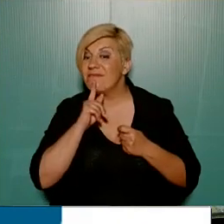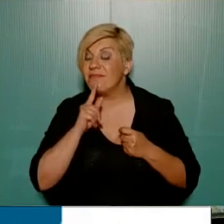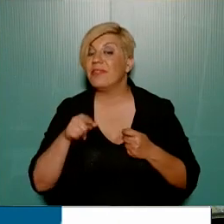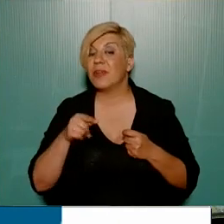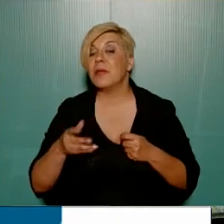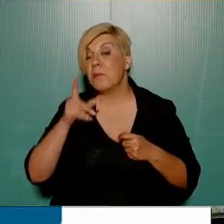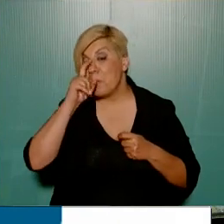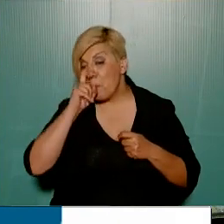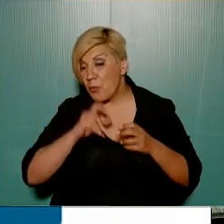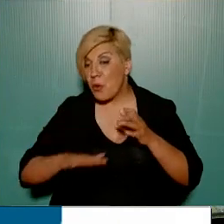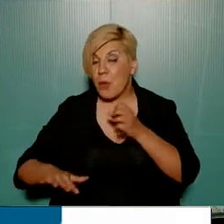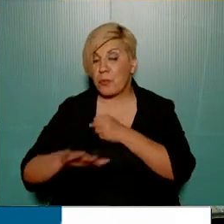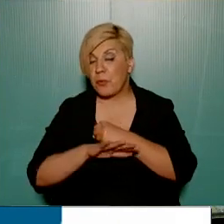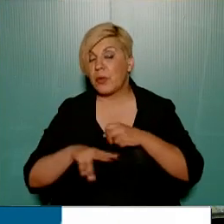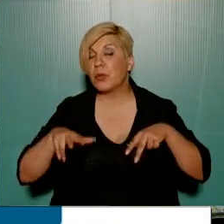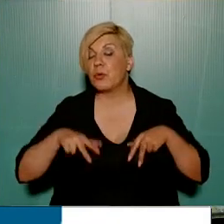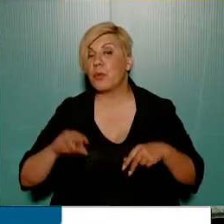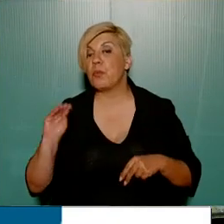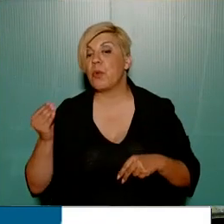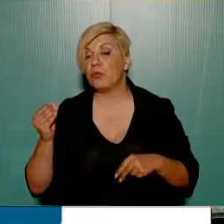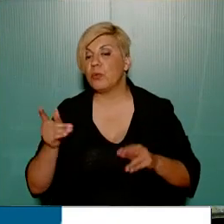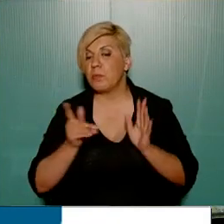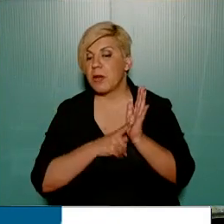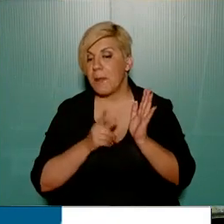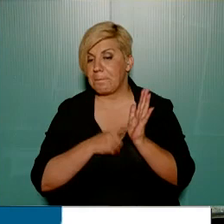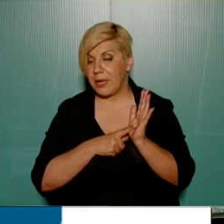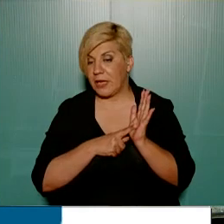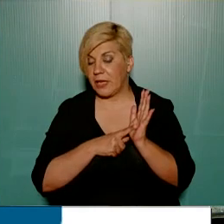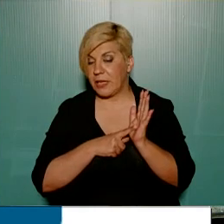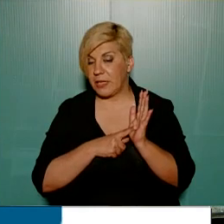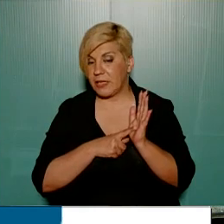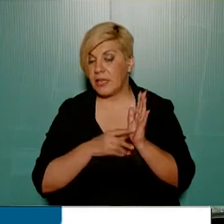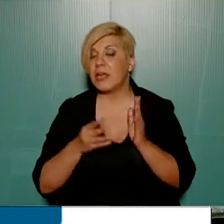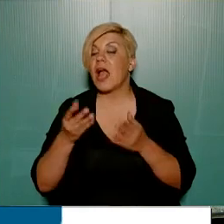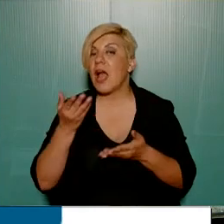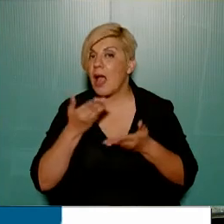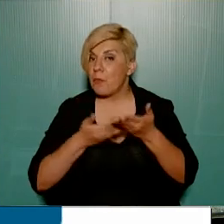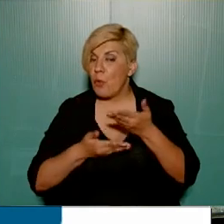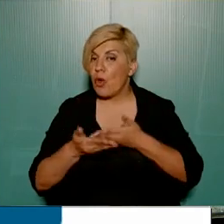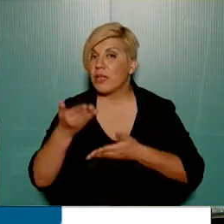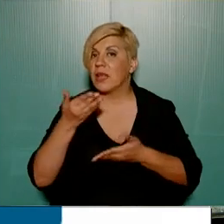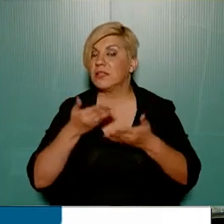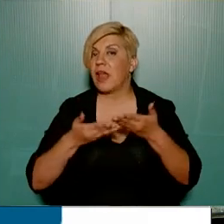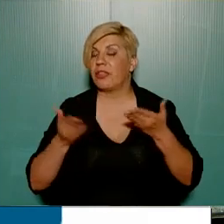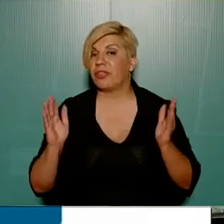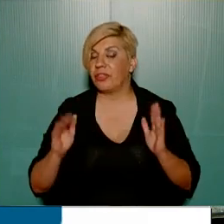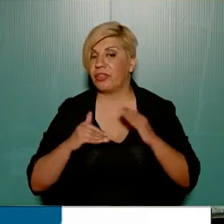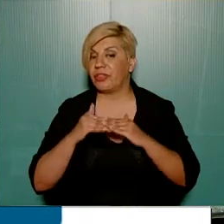η προϋπόθεση από το Υπουργείο Πολιτισμού είναι ότι πρέπει να αποκατασταθεί καταρχήν